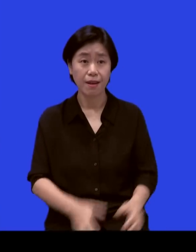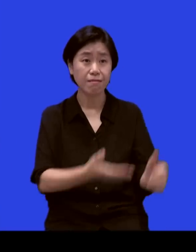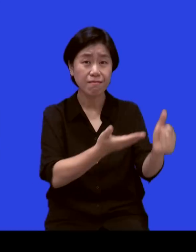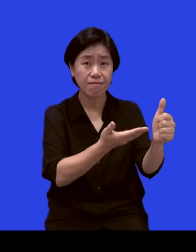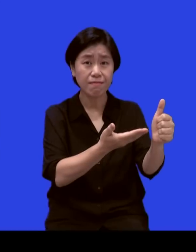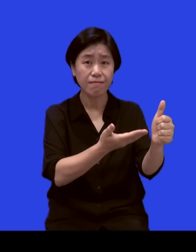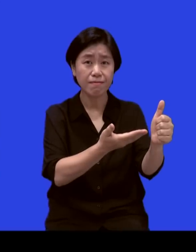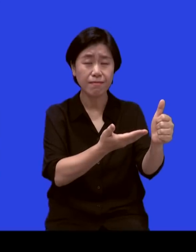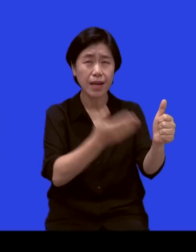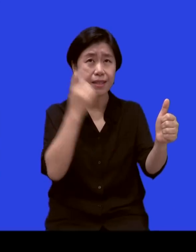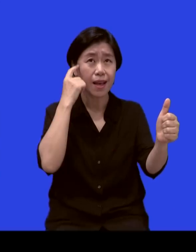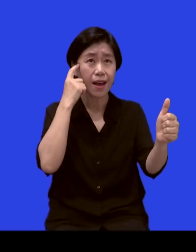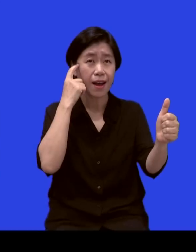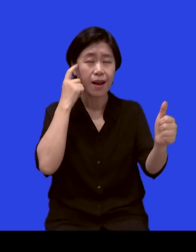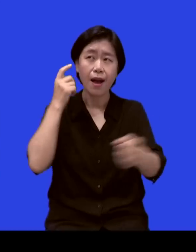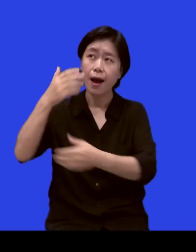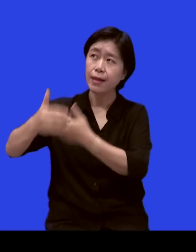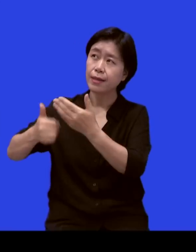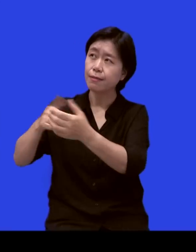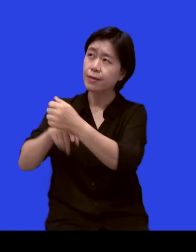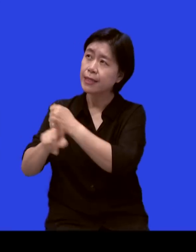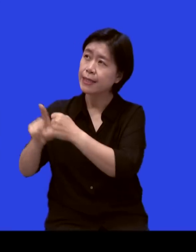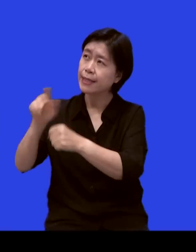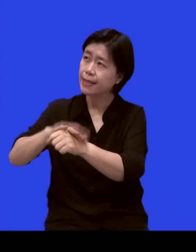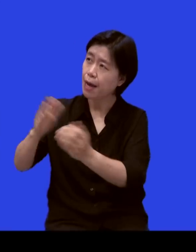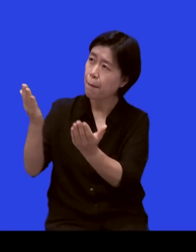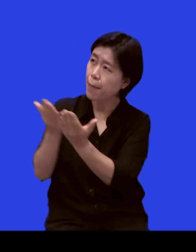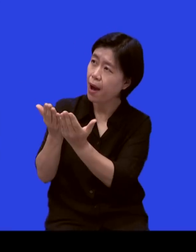하나님의 기쁘시게 할까 하나님의 뜻일까 아닐까